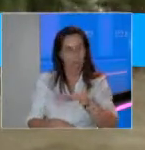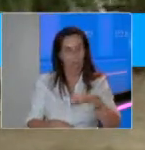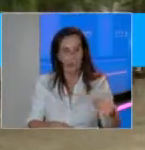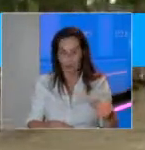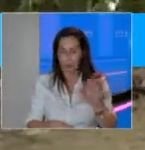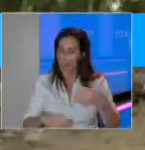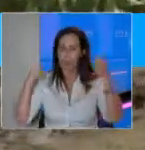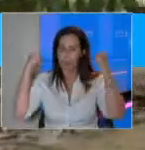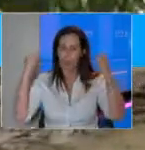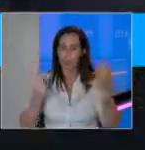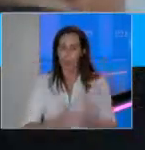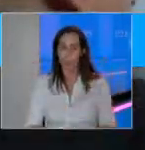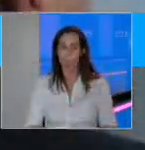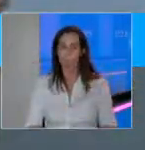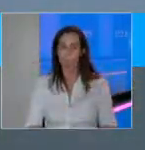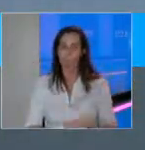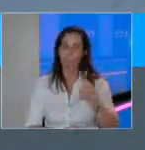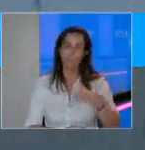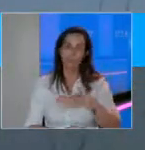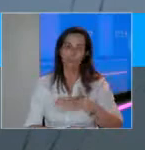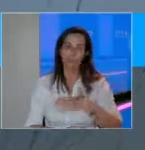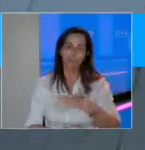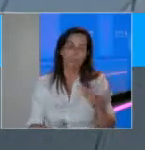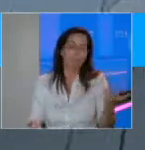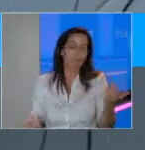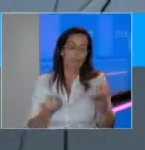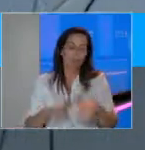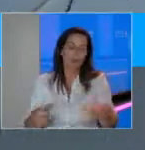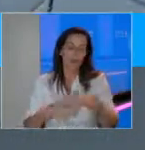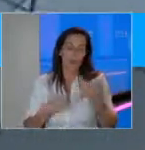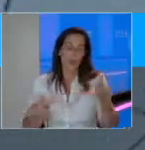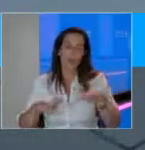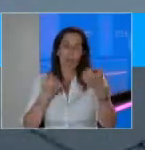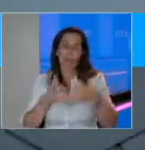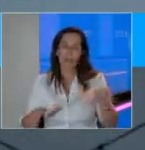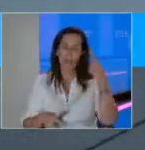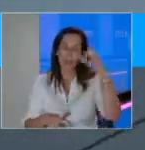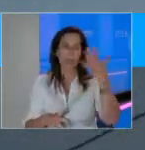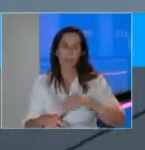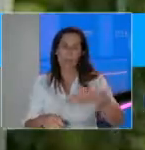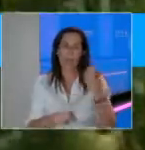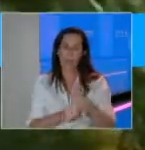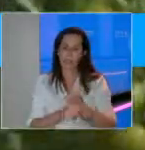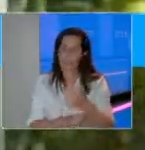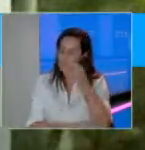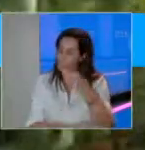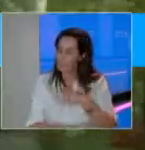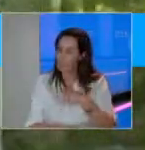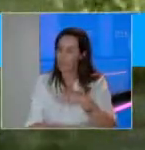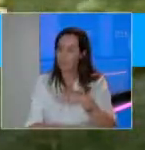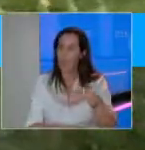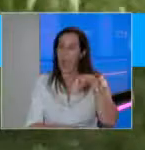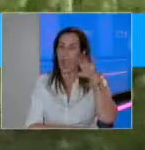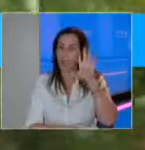לא פחות גיבורים מכולם. ויש לנו רק חולשה, שהיא החולשה של הממשלה שלא יודעת לאן היא רוצה לקחת. ושים לב, חמישה